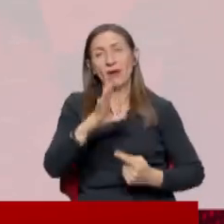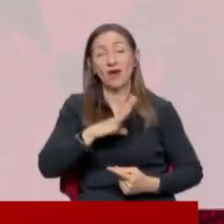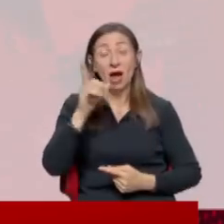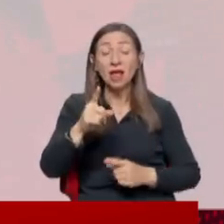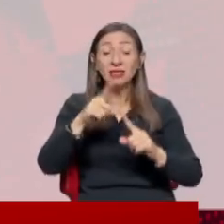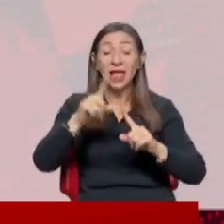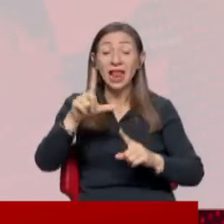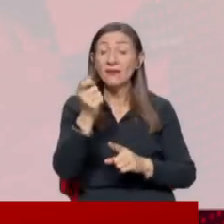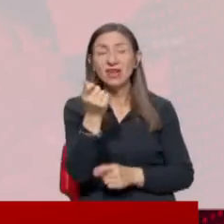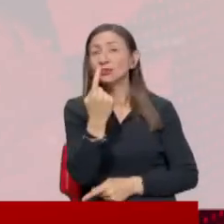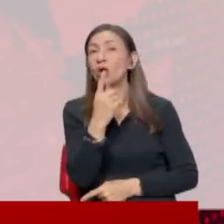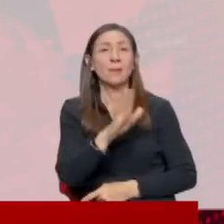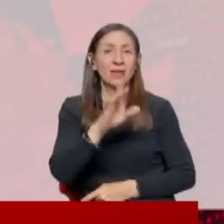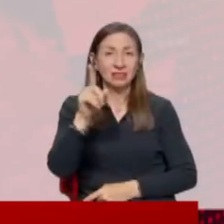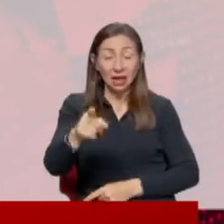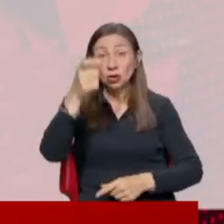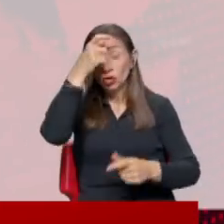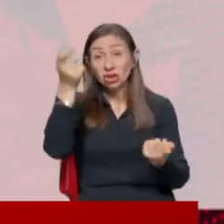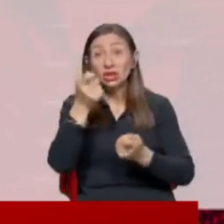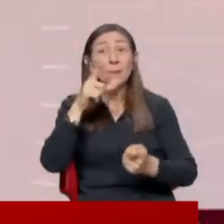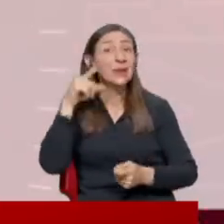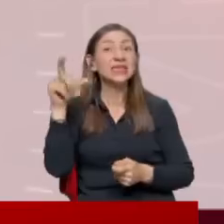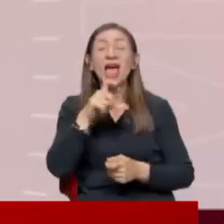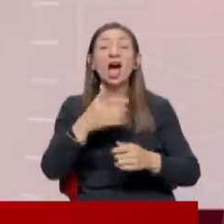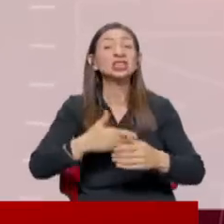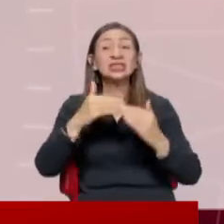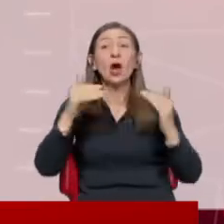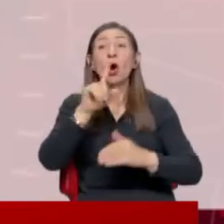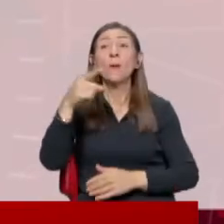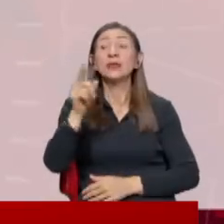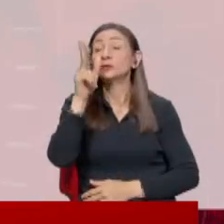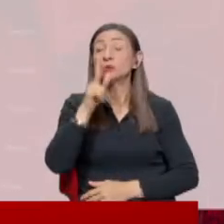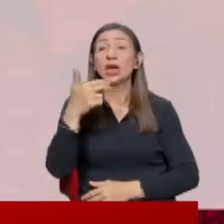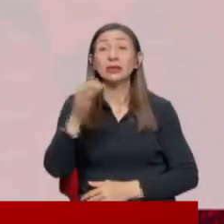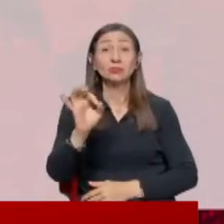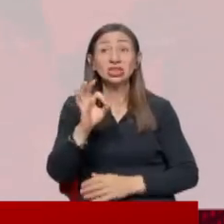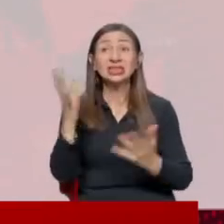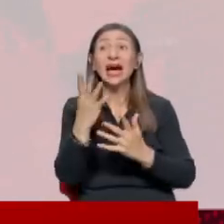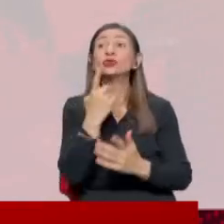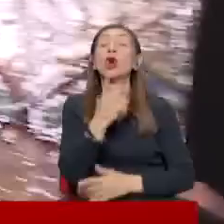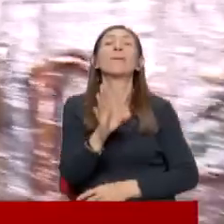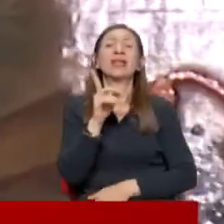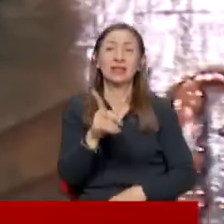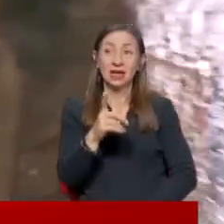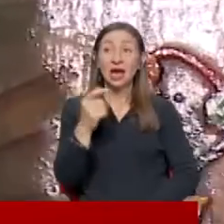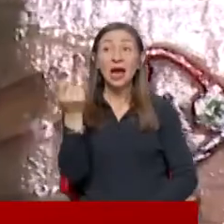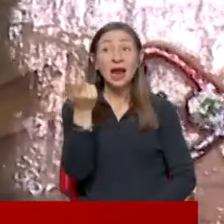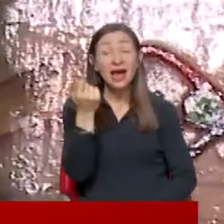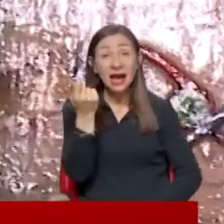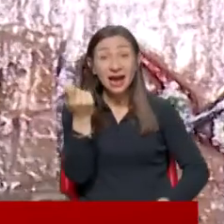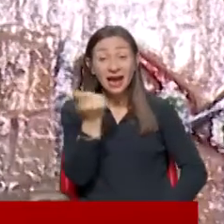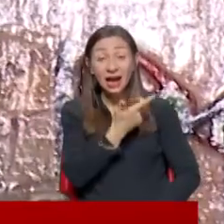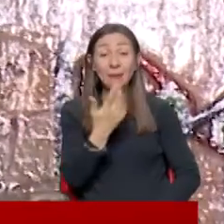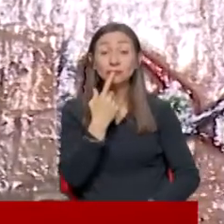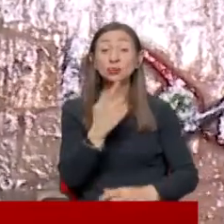TL ile de bir rakam vermedi. Türk İş'in Mayıs ayı açlık sınırı 10.360 lirayı dahi telaffuz etmedi. Rakam telaffuz